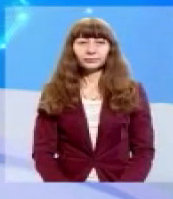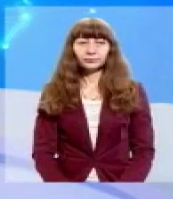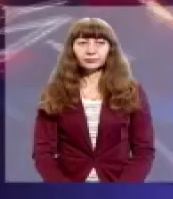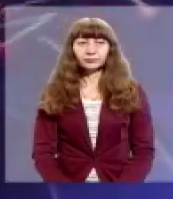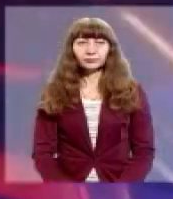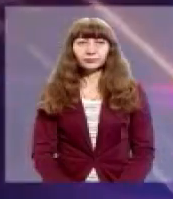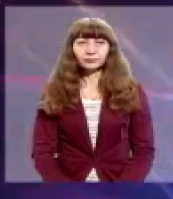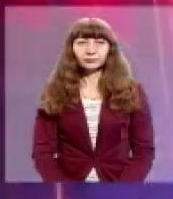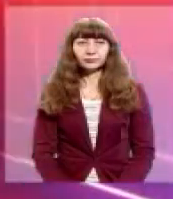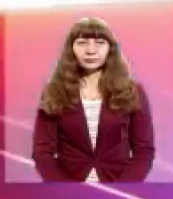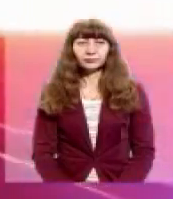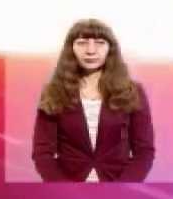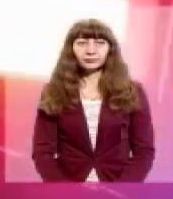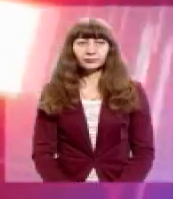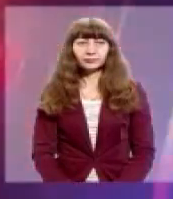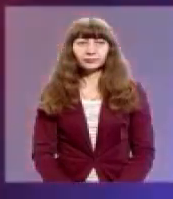тоқталайық.